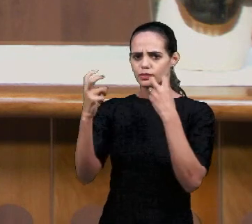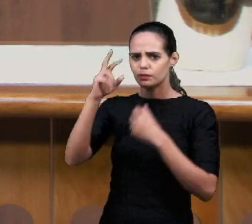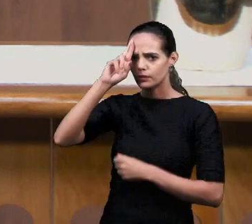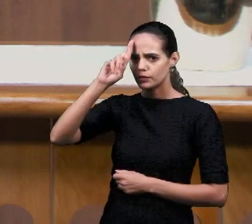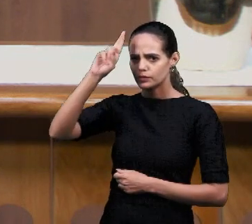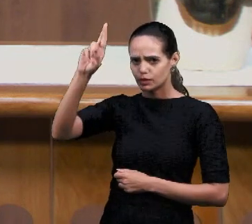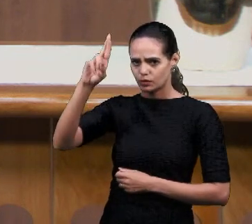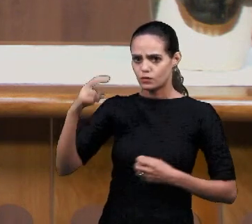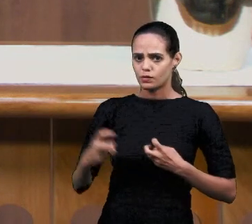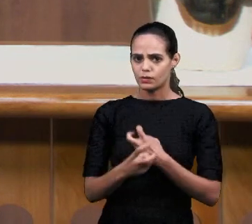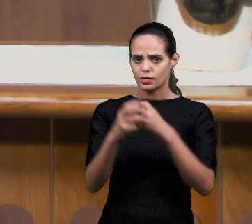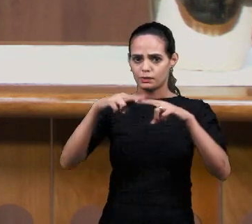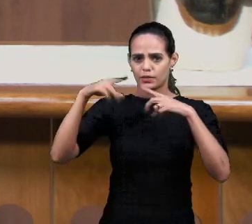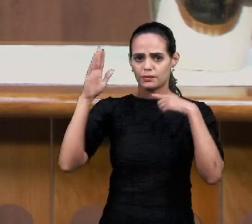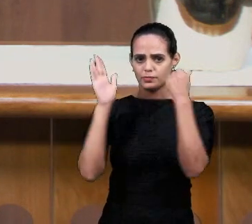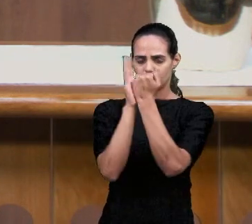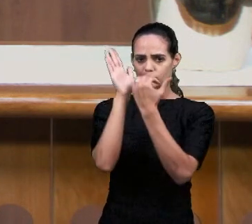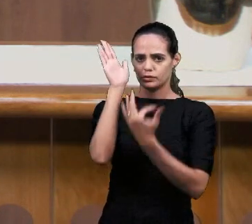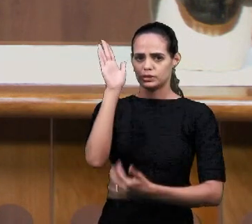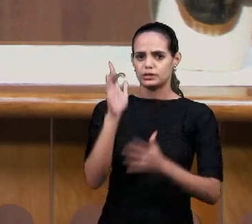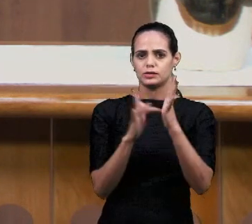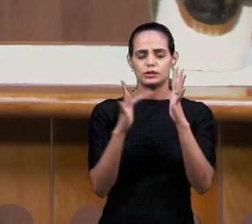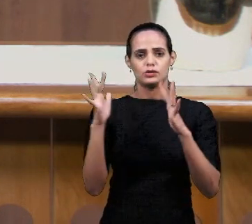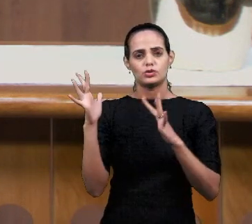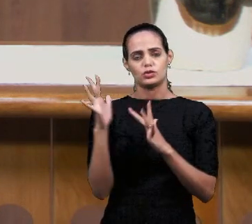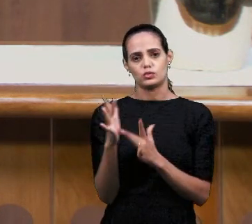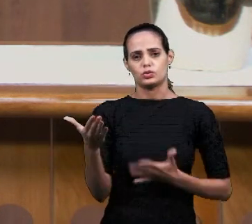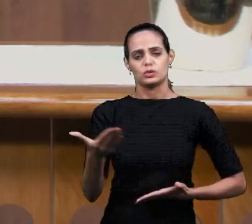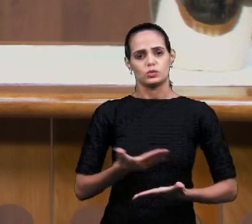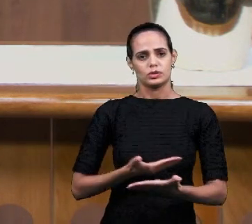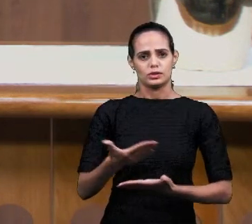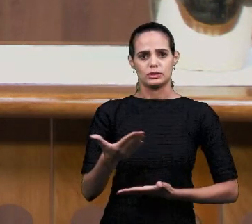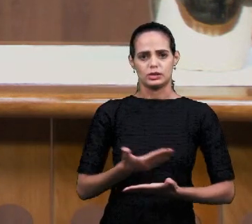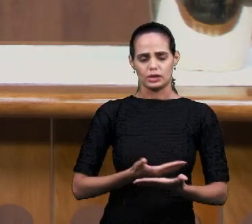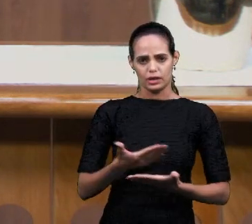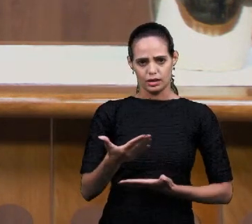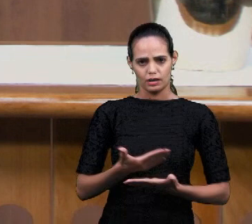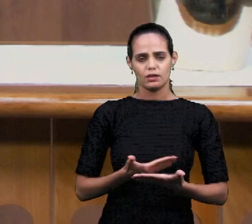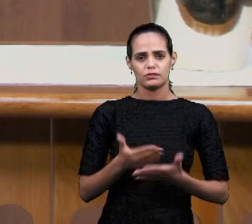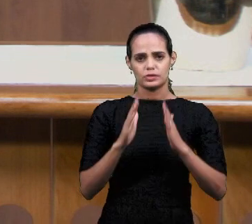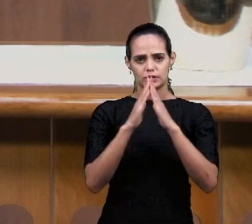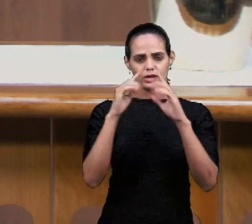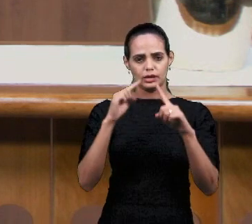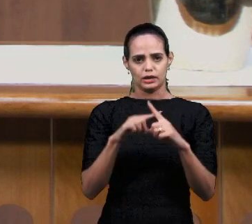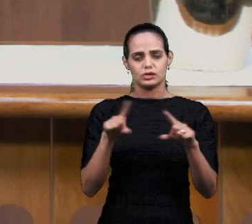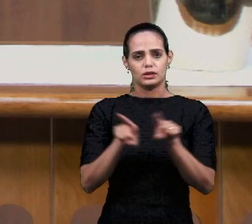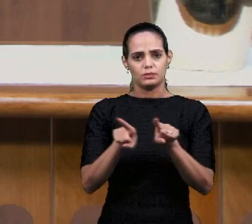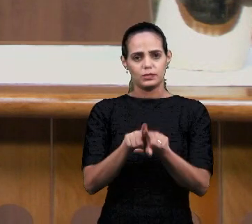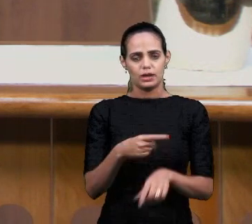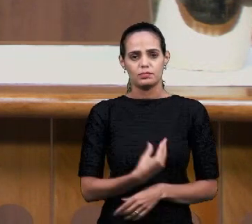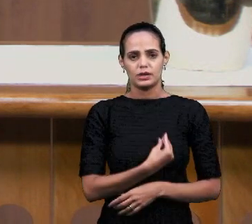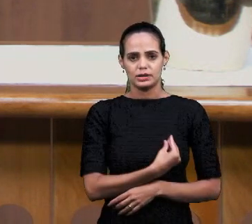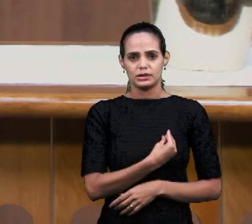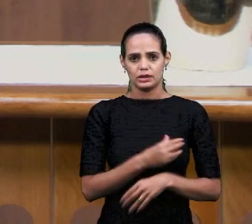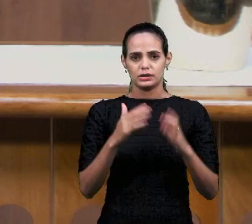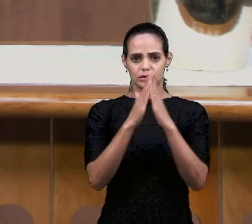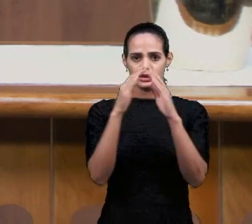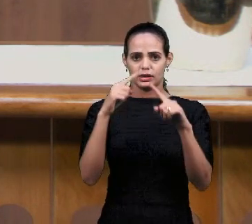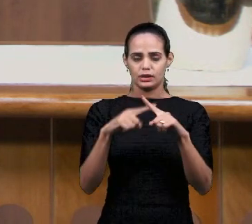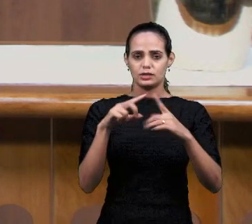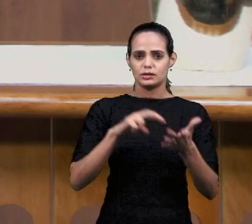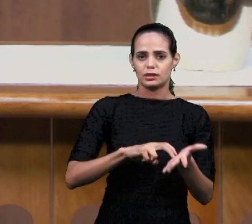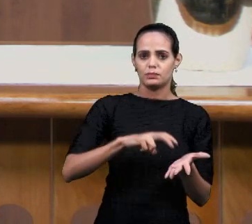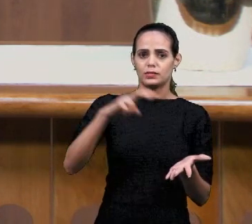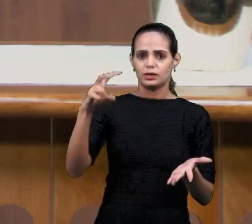Jésus. À nos frères et sœurs membres de l'Église, surtout ceux qui sont présents dans les temples ce